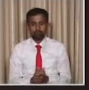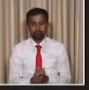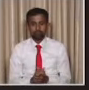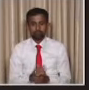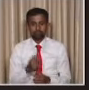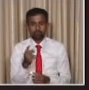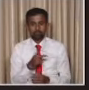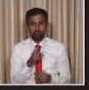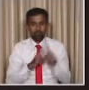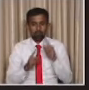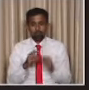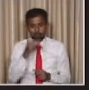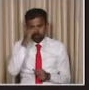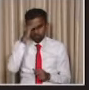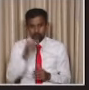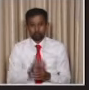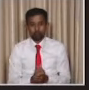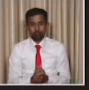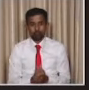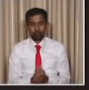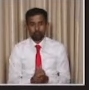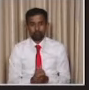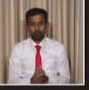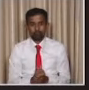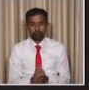ini onje kata anak itu mani